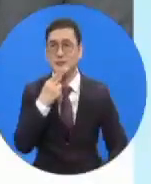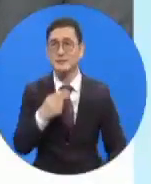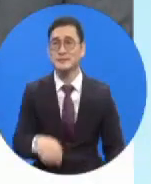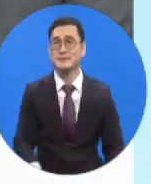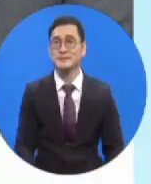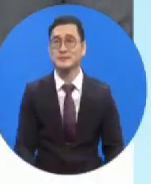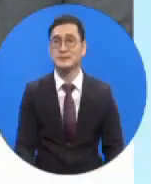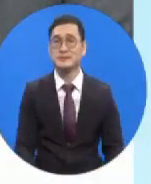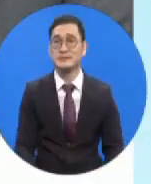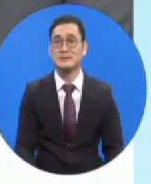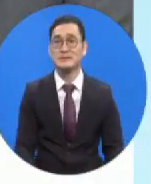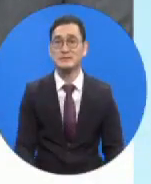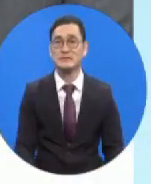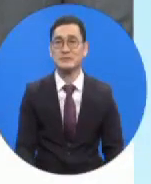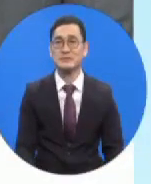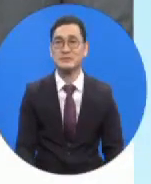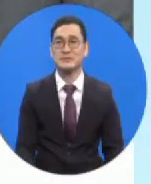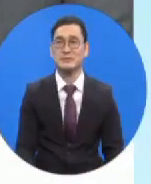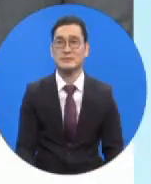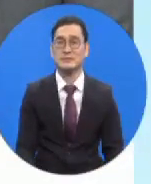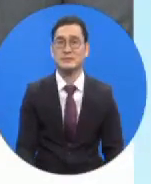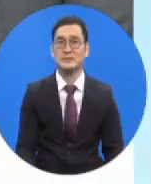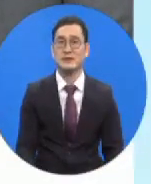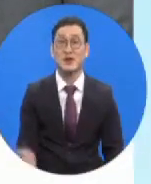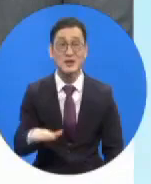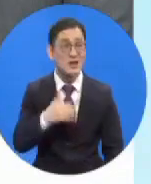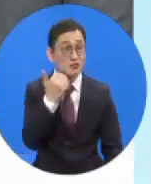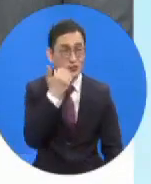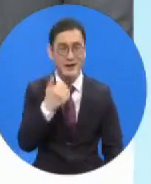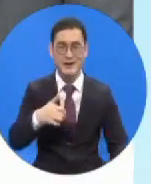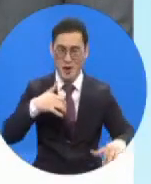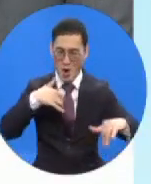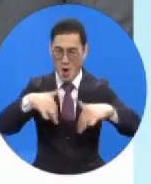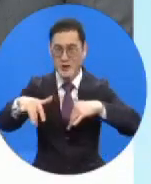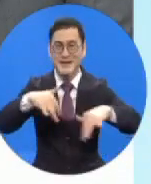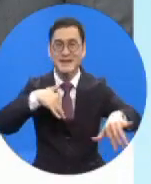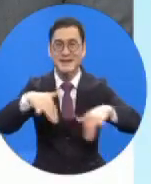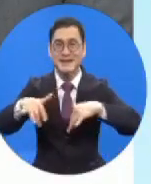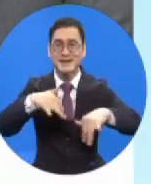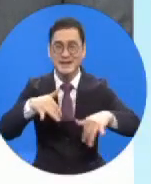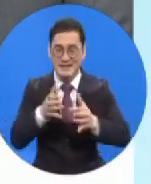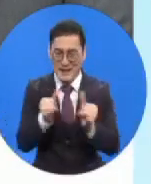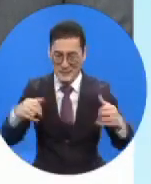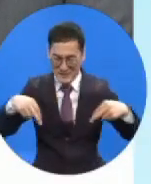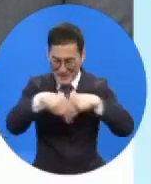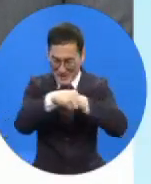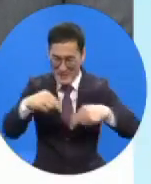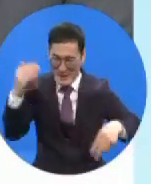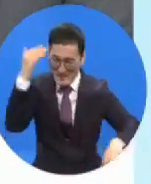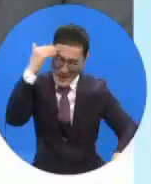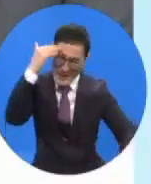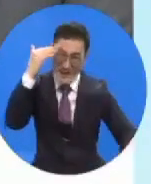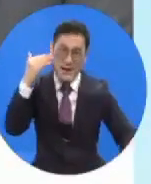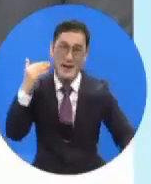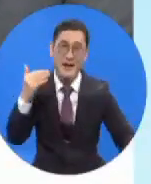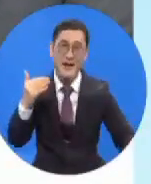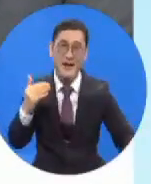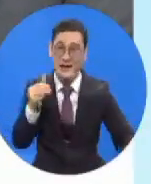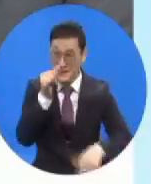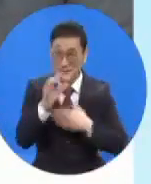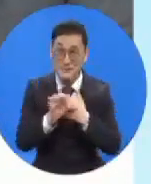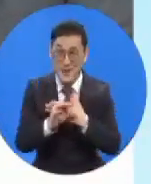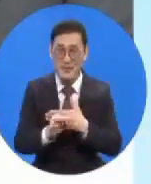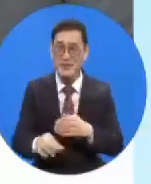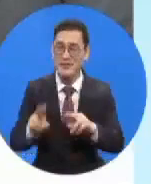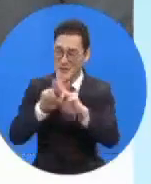네. 이제 뭐 예를 들어서 거리 통행에 방해가 되거나 예, 예. 또는 미관상 문제가 있다고 하면 철거해 달라는 개고장을 보낸